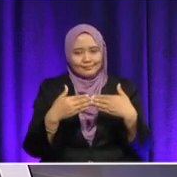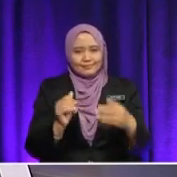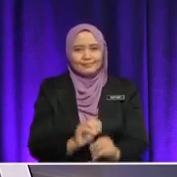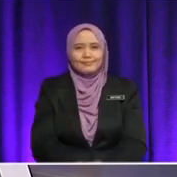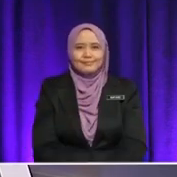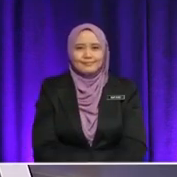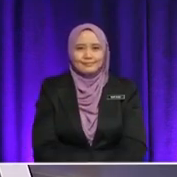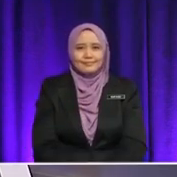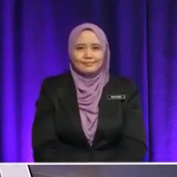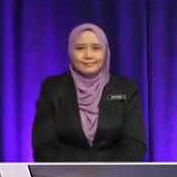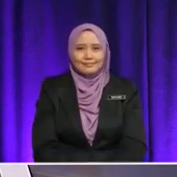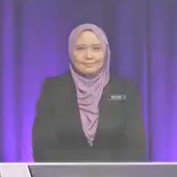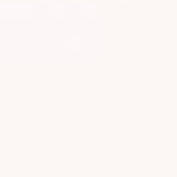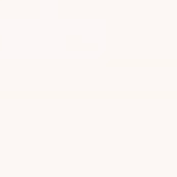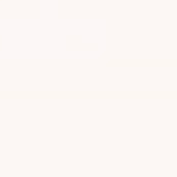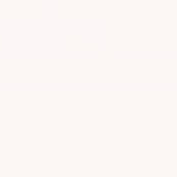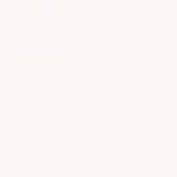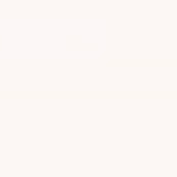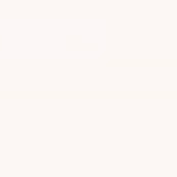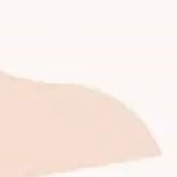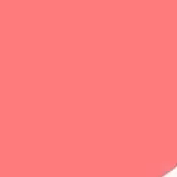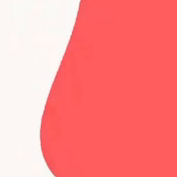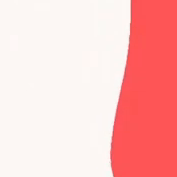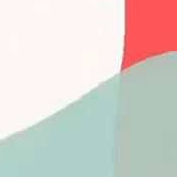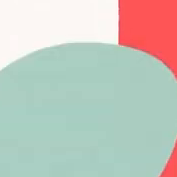Menengah Atas Hai